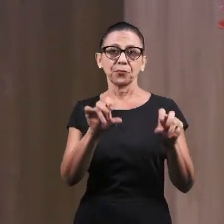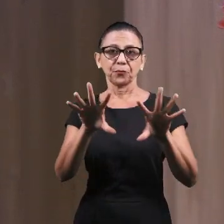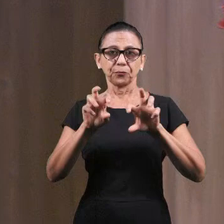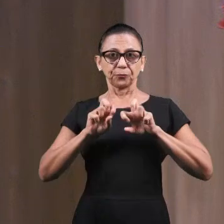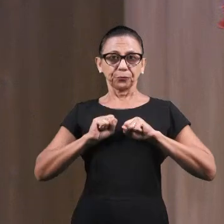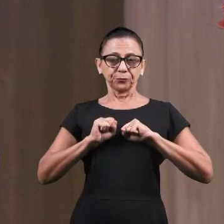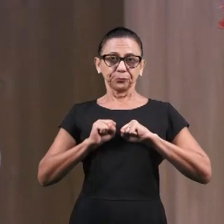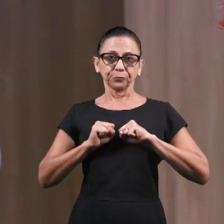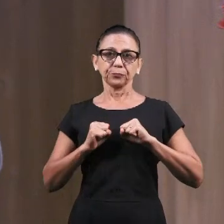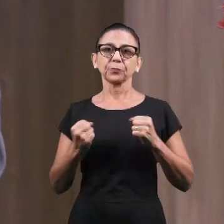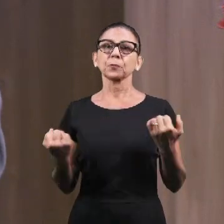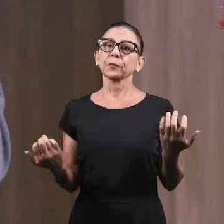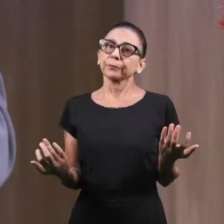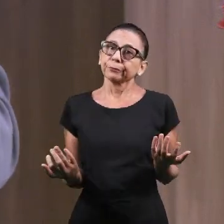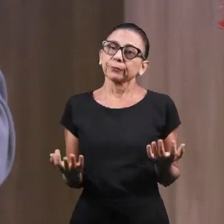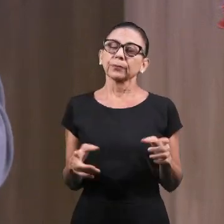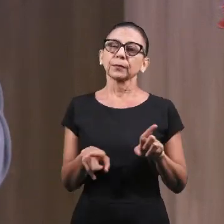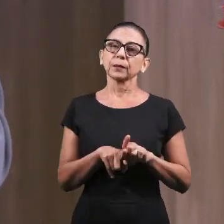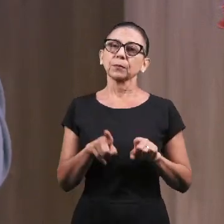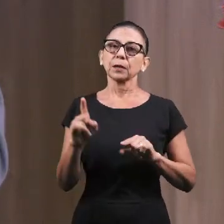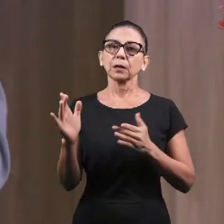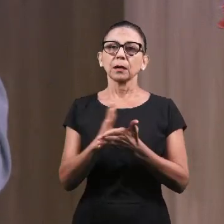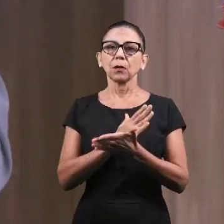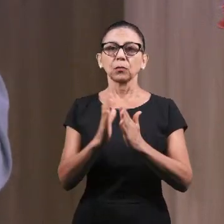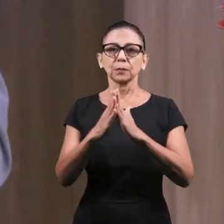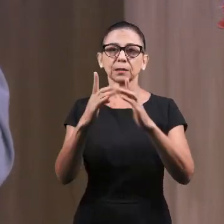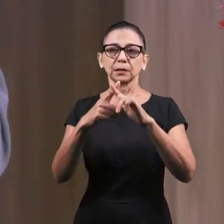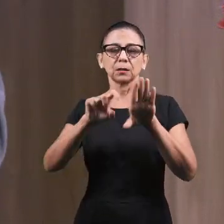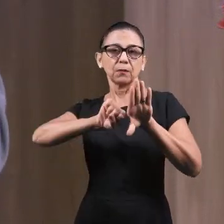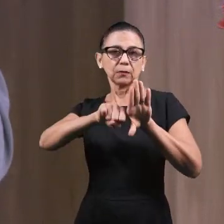éventuellement sont pouvoir fonctionner dans les